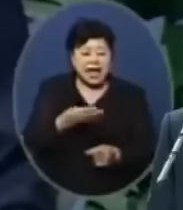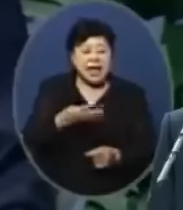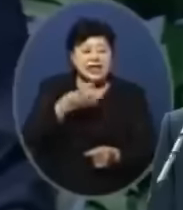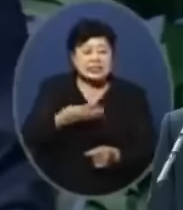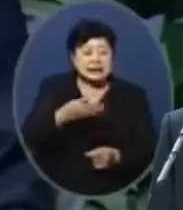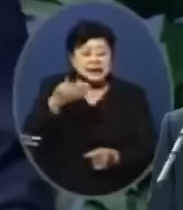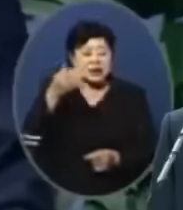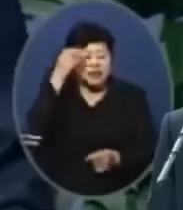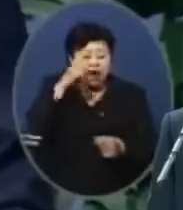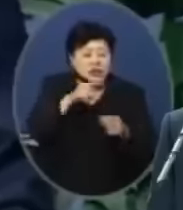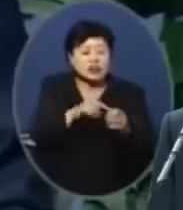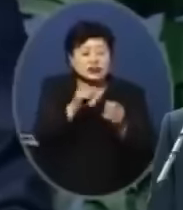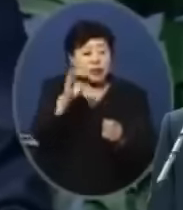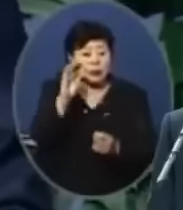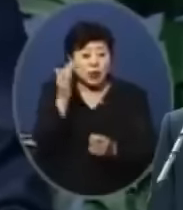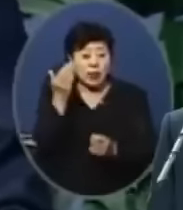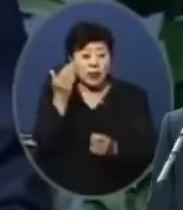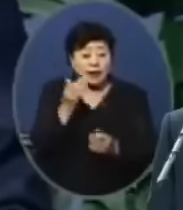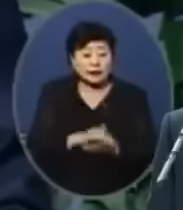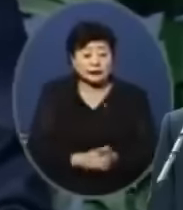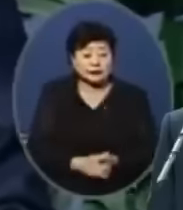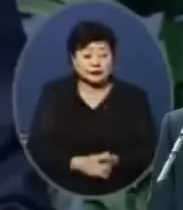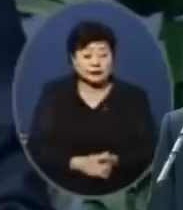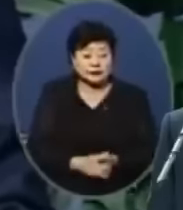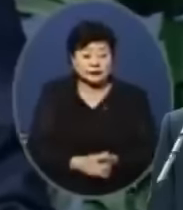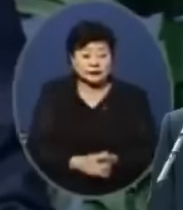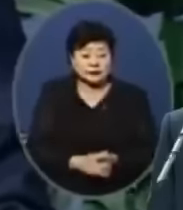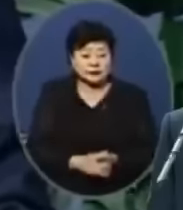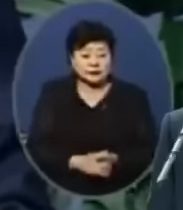달라져서 영적인 사람이 되어버리고 마는 것입니다.